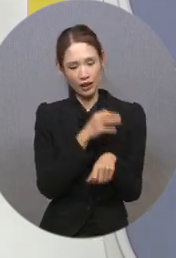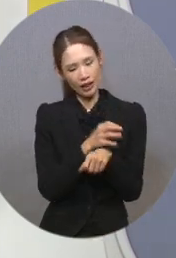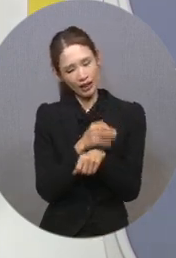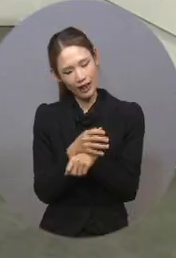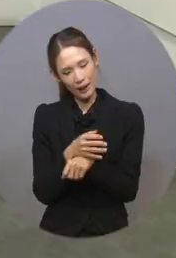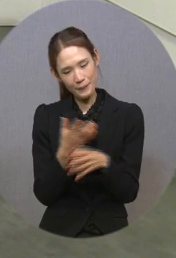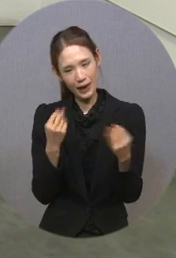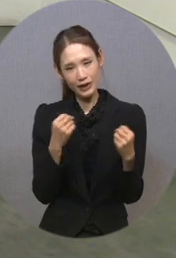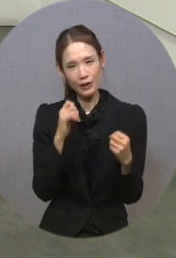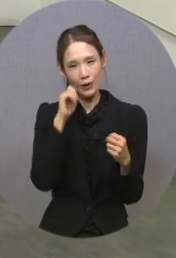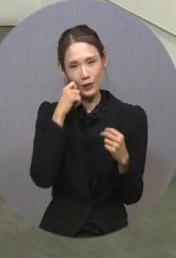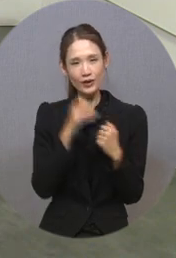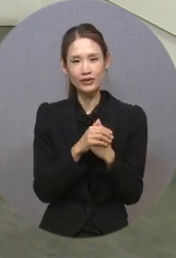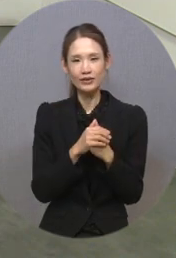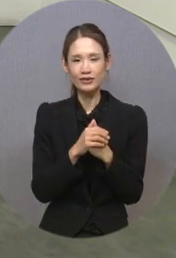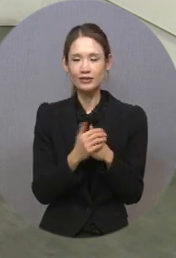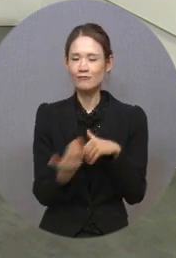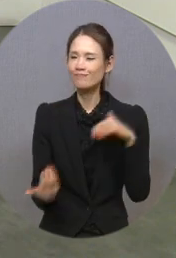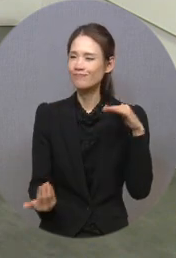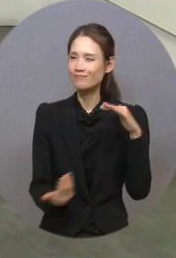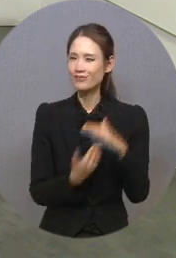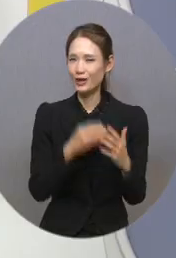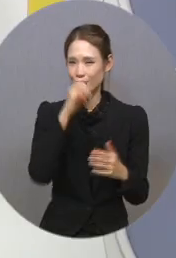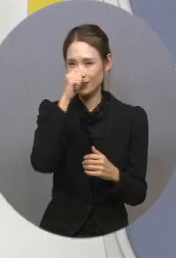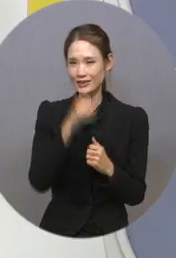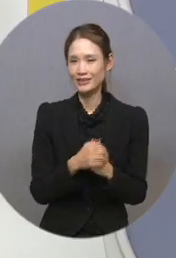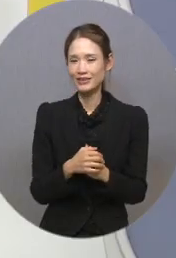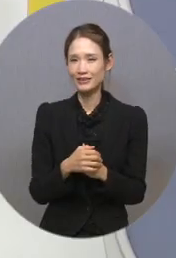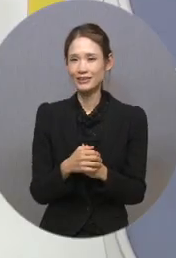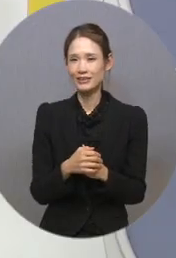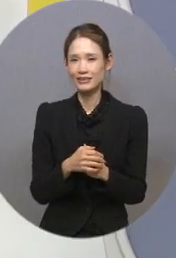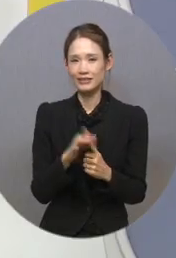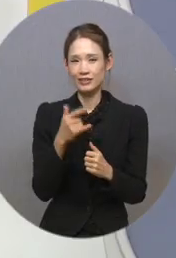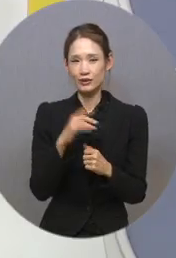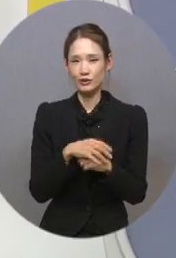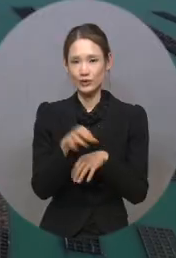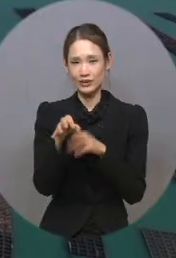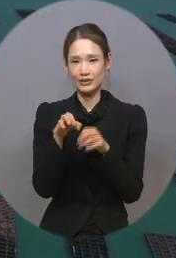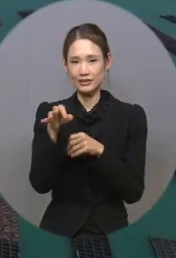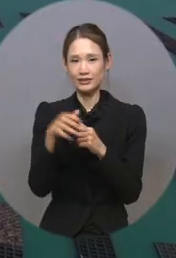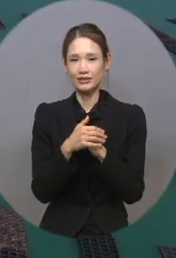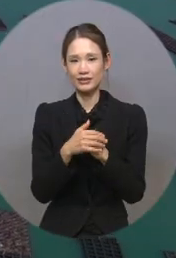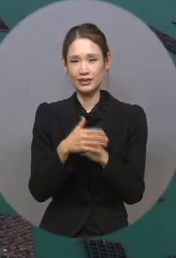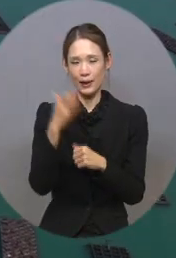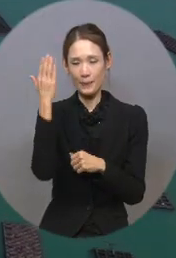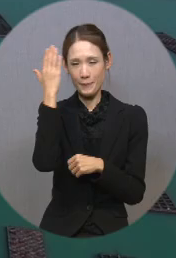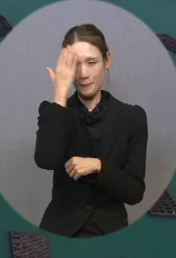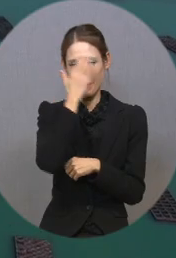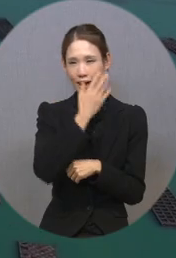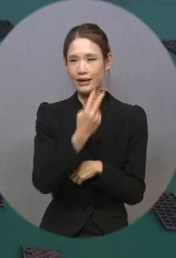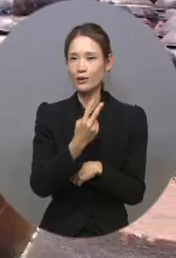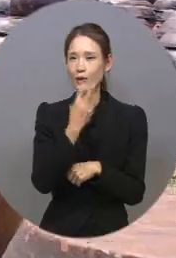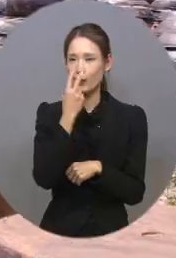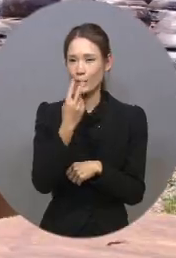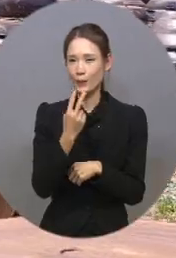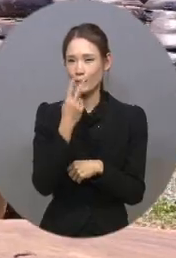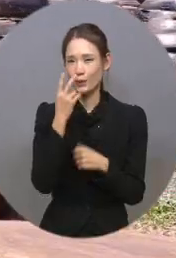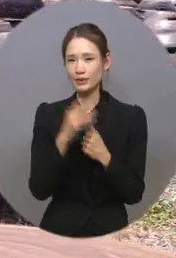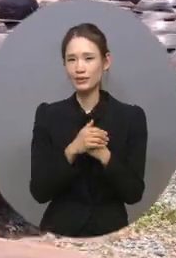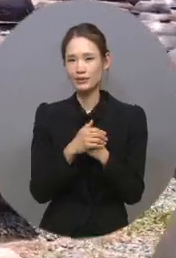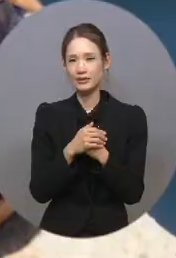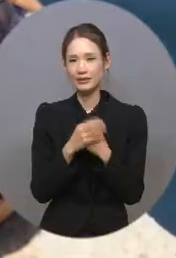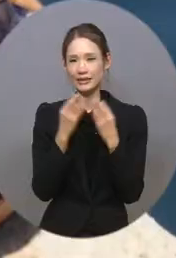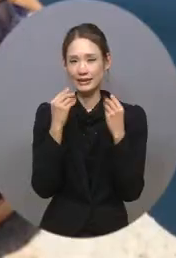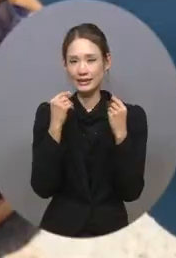않은데 남도장터 최고입니다. 남도장터에는 남도의 맑은 공기와 그다음에